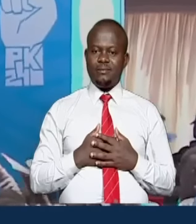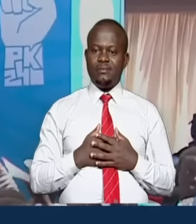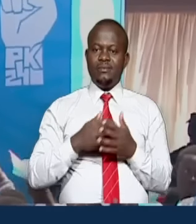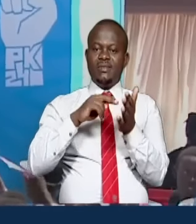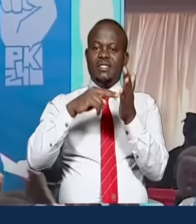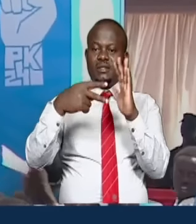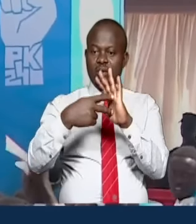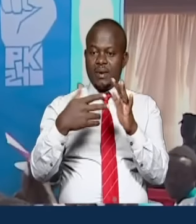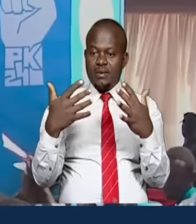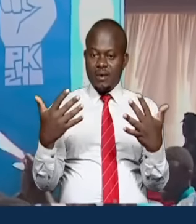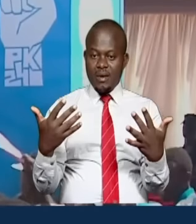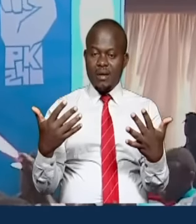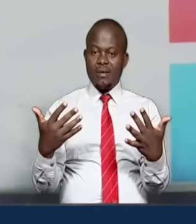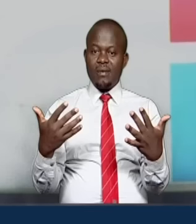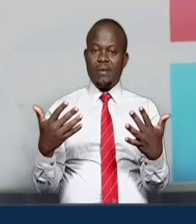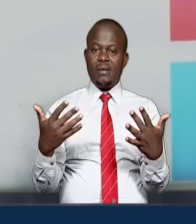rivuze